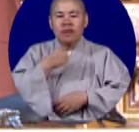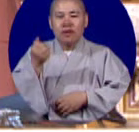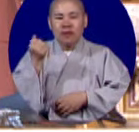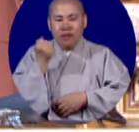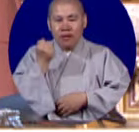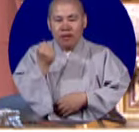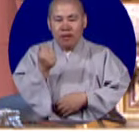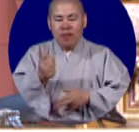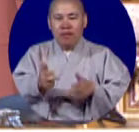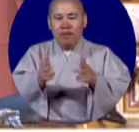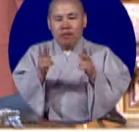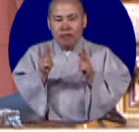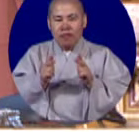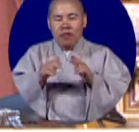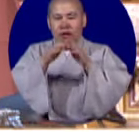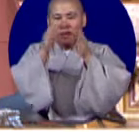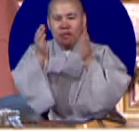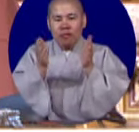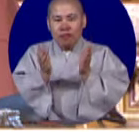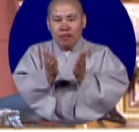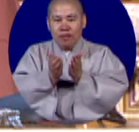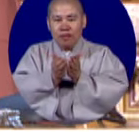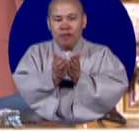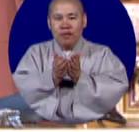역바라밀이 전부